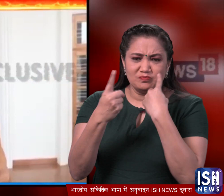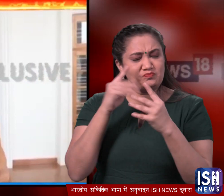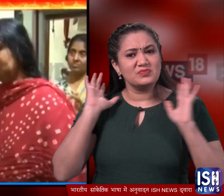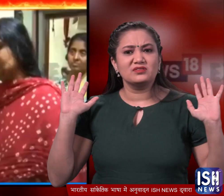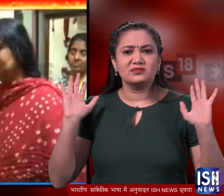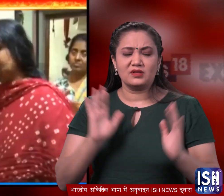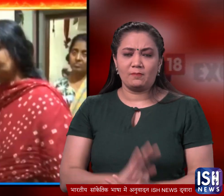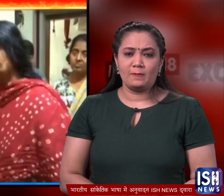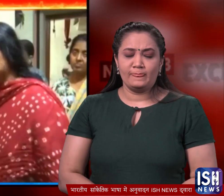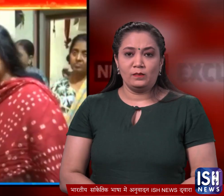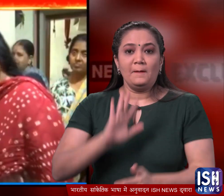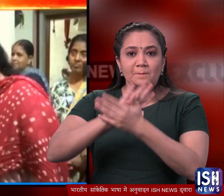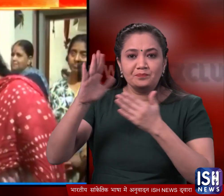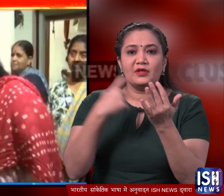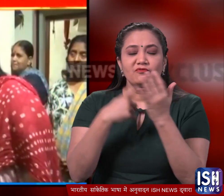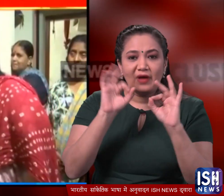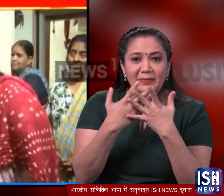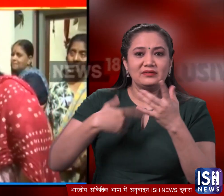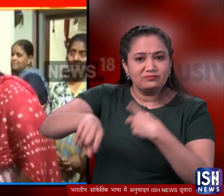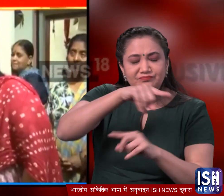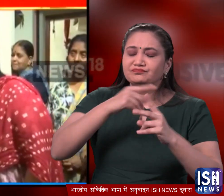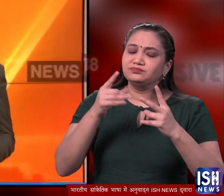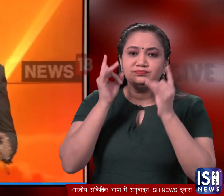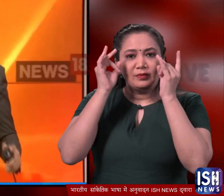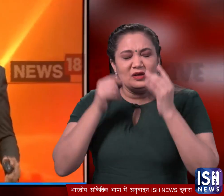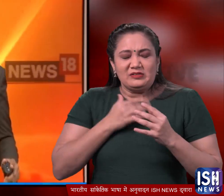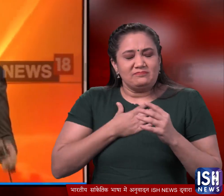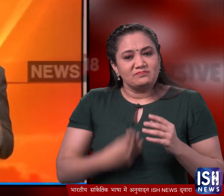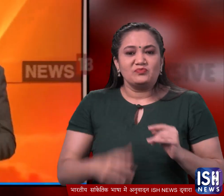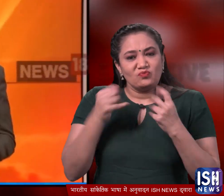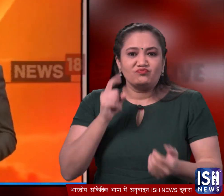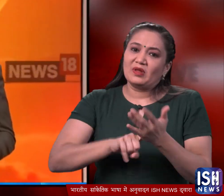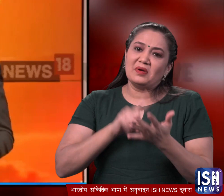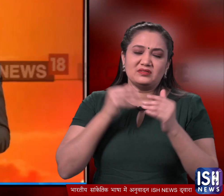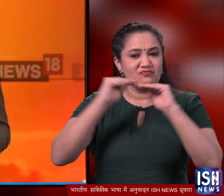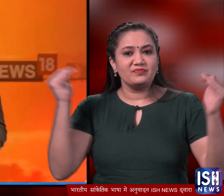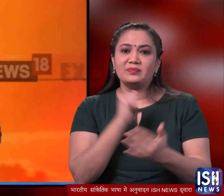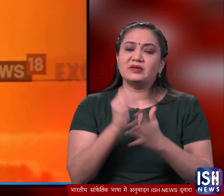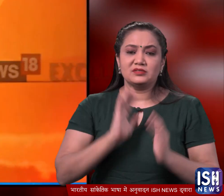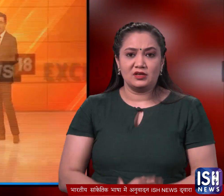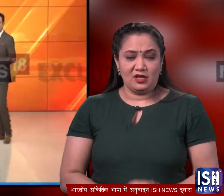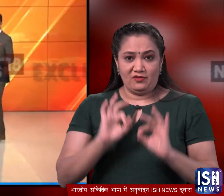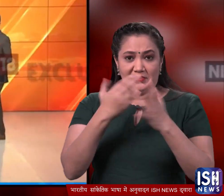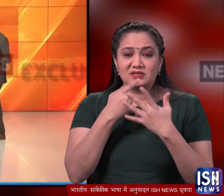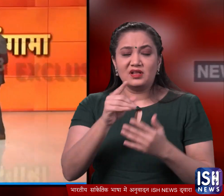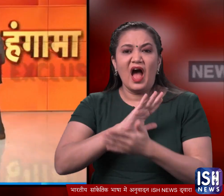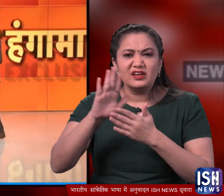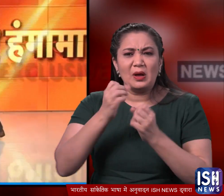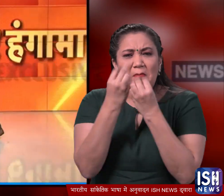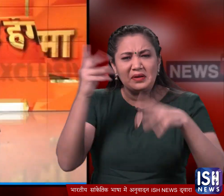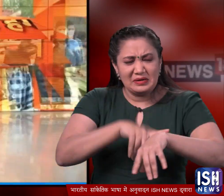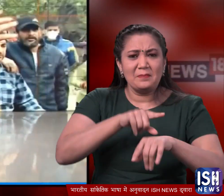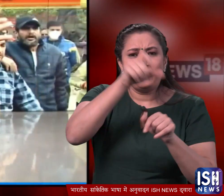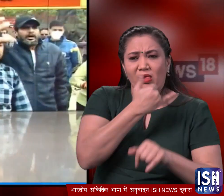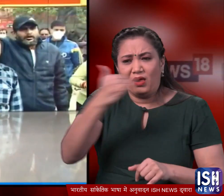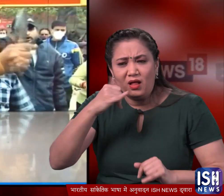कार्रवाई होगा। इस घटना के बाद हर्षा के परिवार में मातम है और वो हर्षा के लिए न्याय मांग रहा है। परिवार के लोगों का कहना है कि हर्षा को